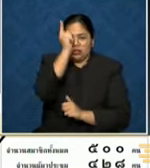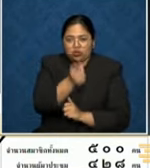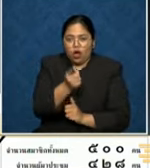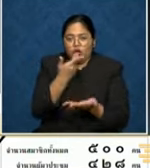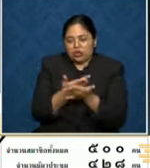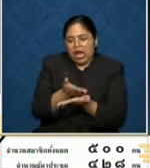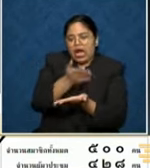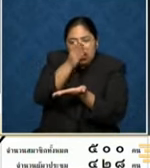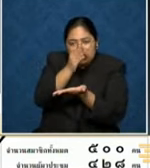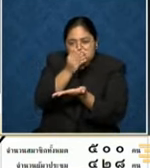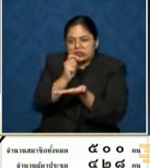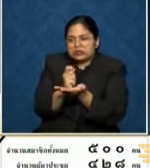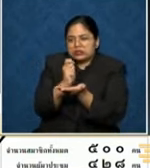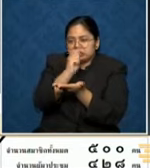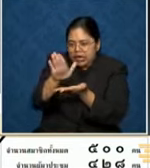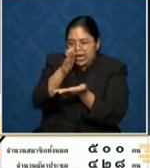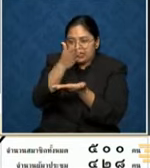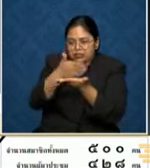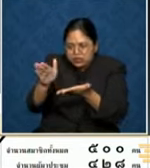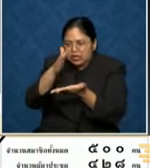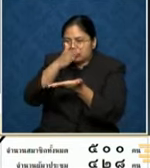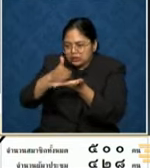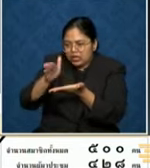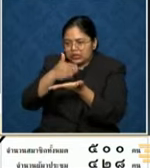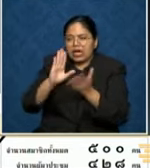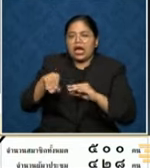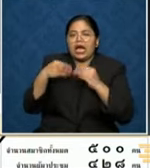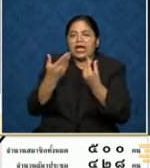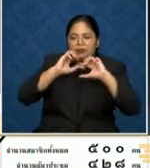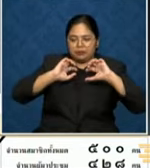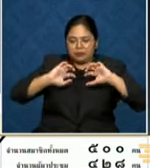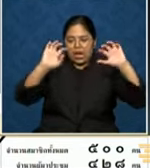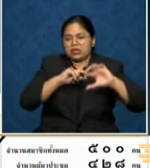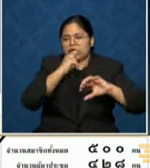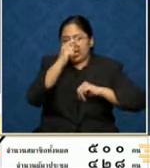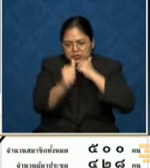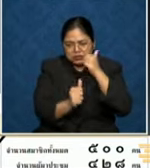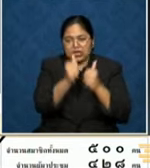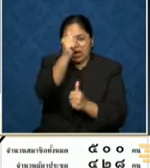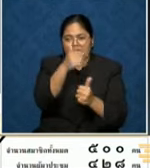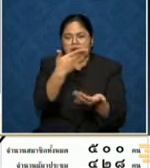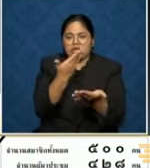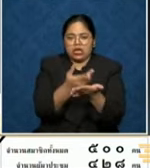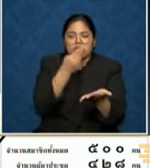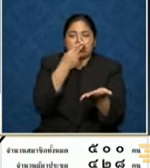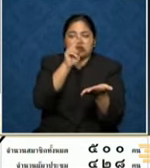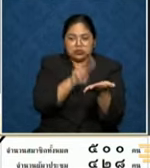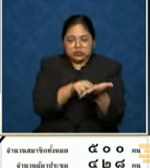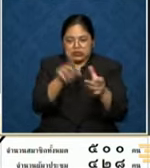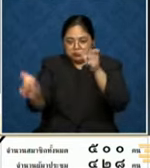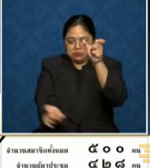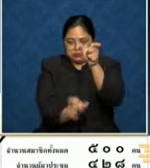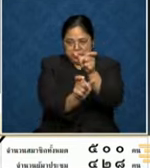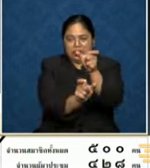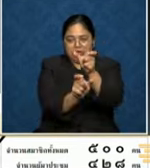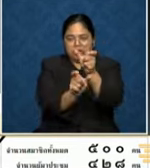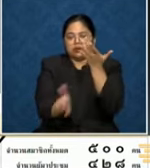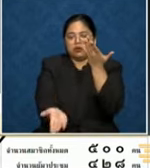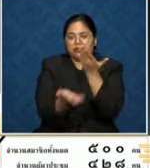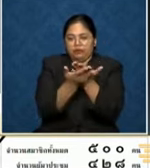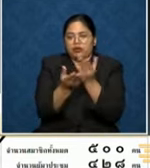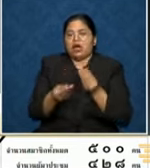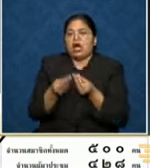อยการจ่ายเงินเป็นงวดๆให้กับรัฐโดยผู้ชนะการประมูลจะต้องนำหนังสือค้ำประกันมาวางไว้กับ